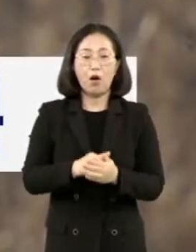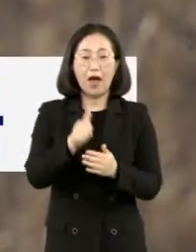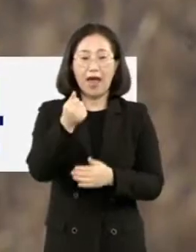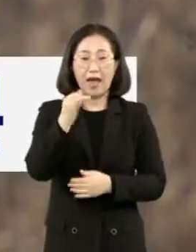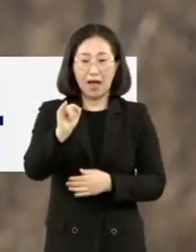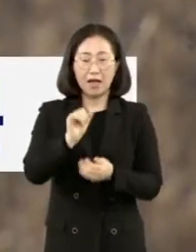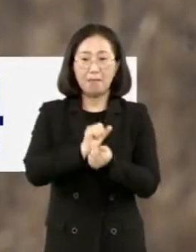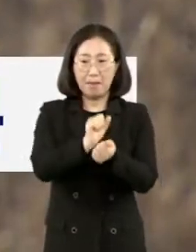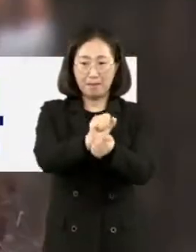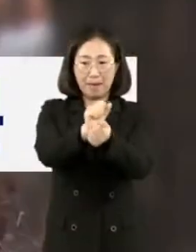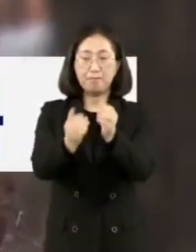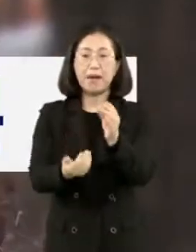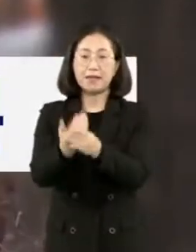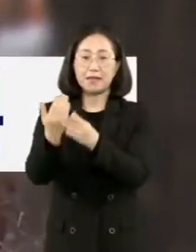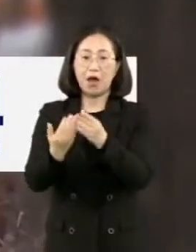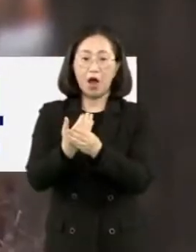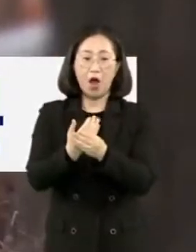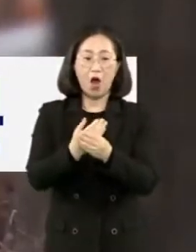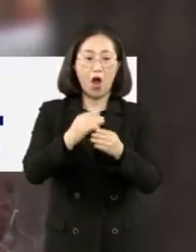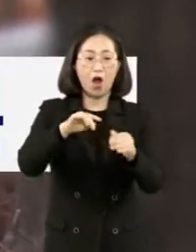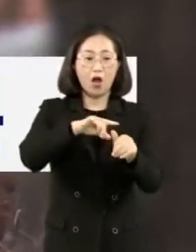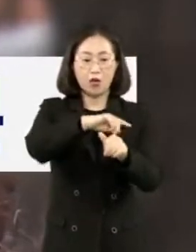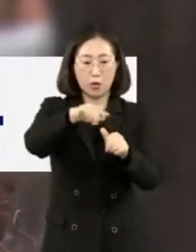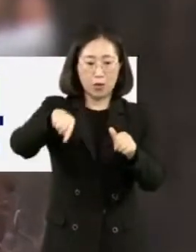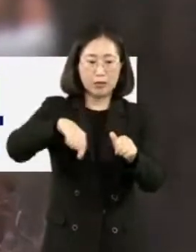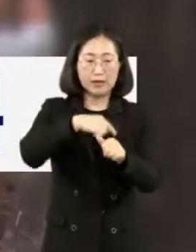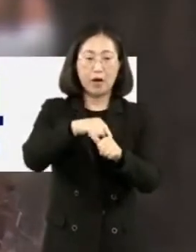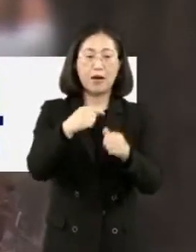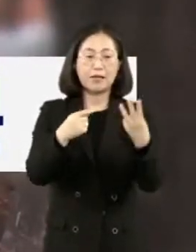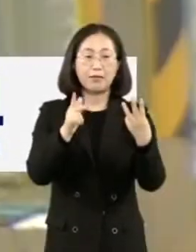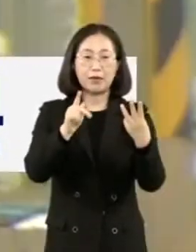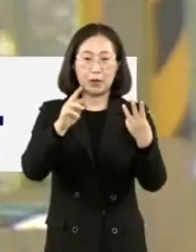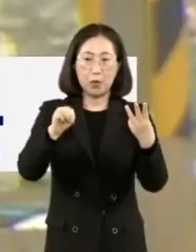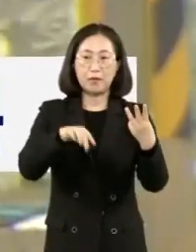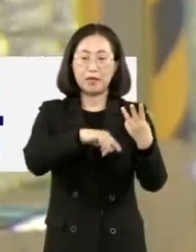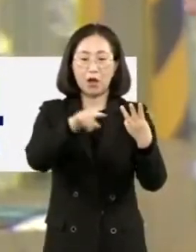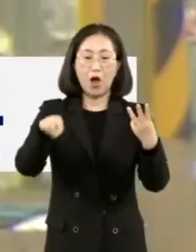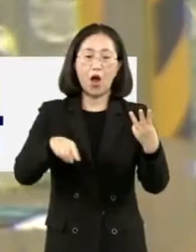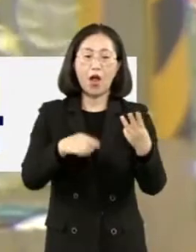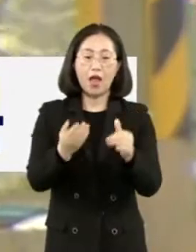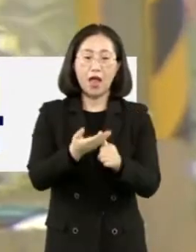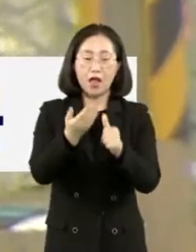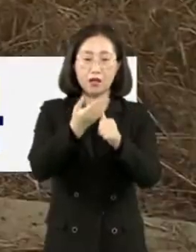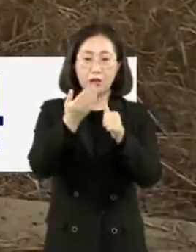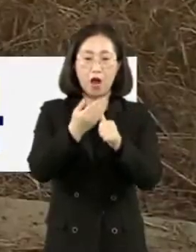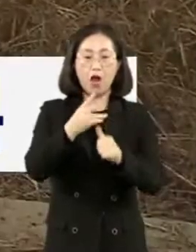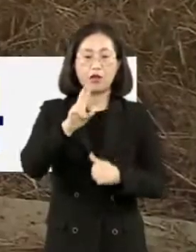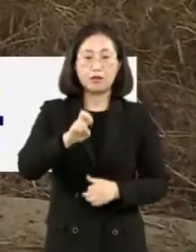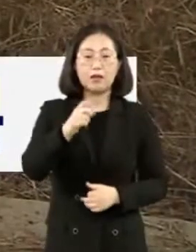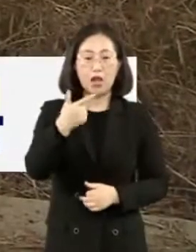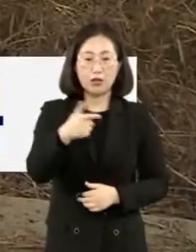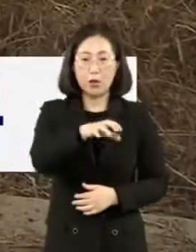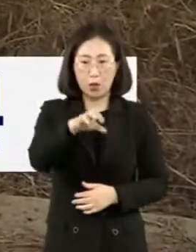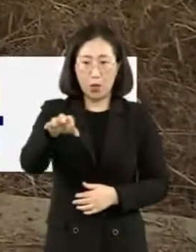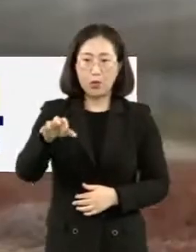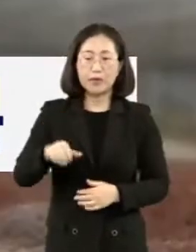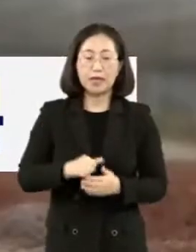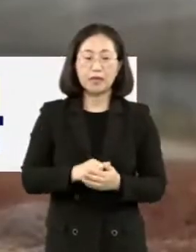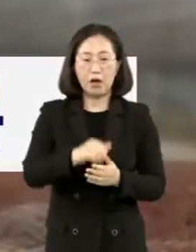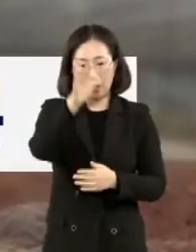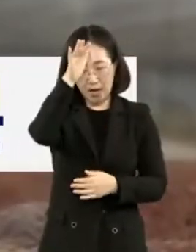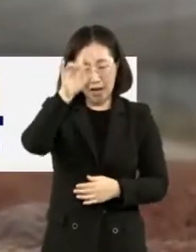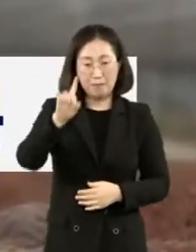ai 가 발생해 발생 농장과 주변 3km 이내 가금류 사육 농장 수몰 6곳에서 다